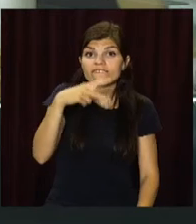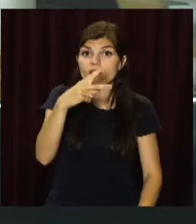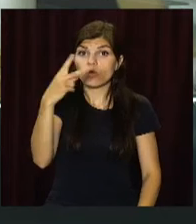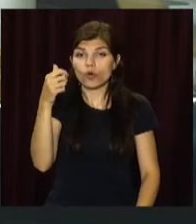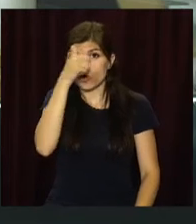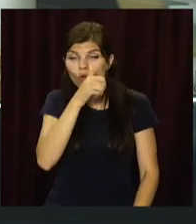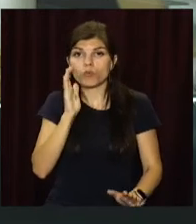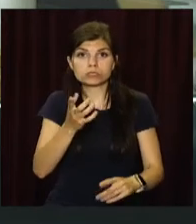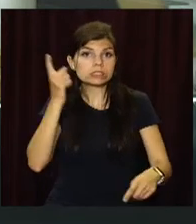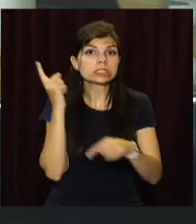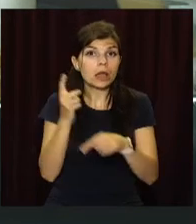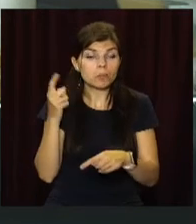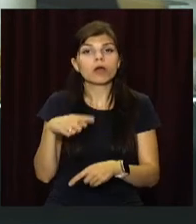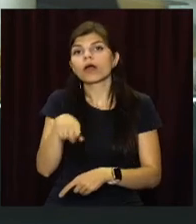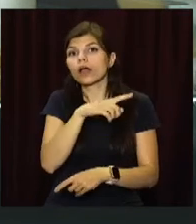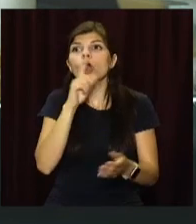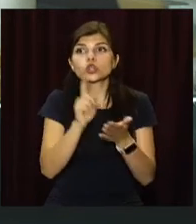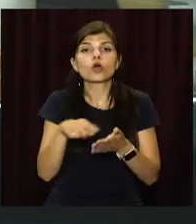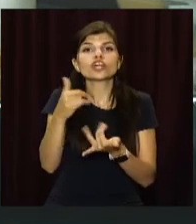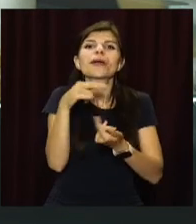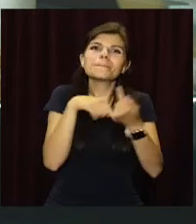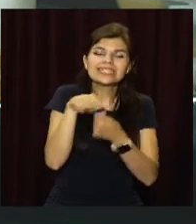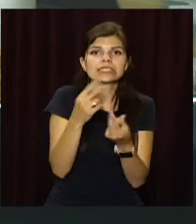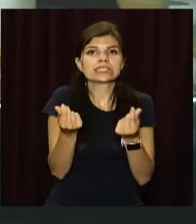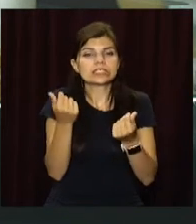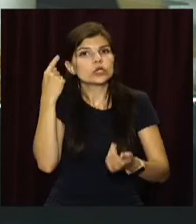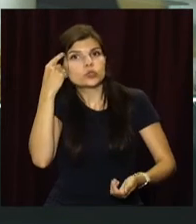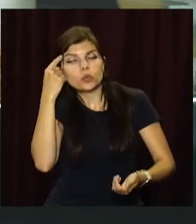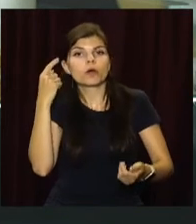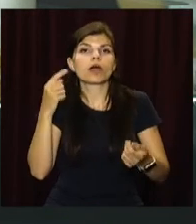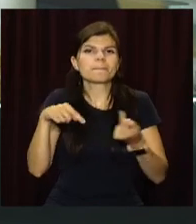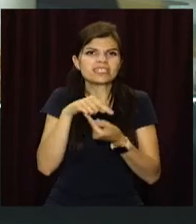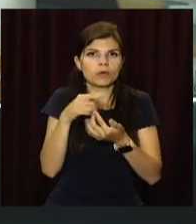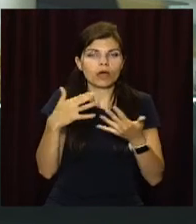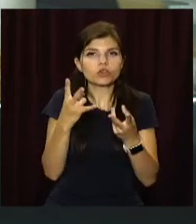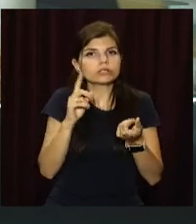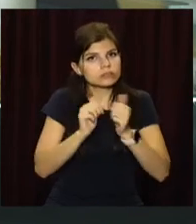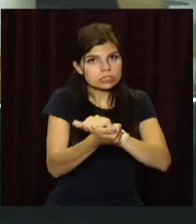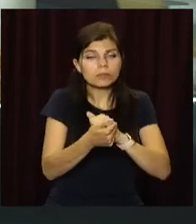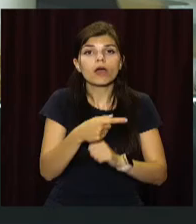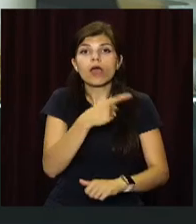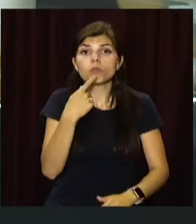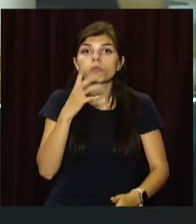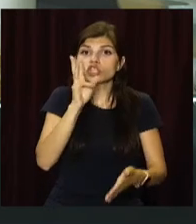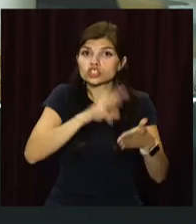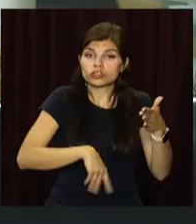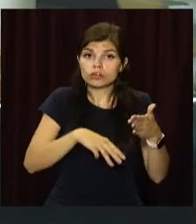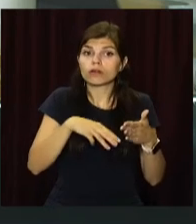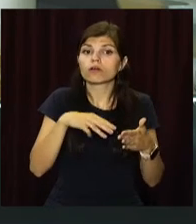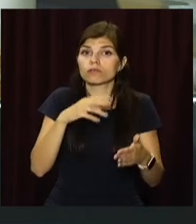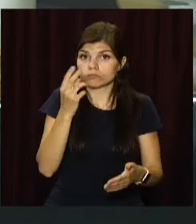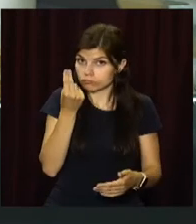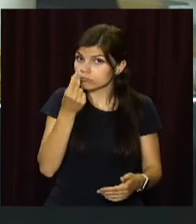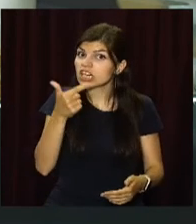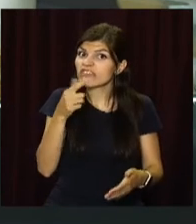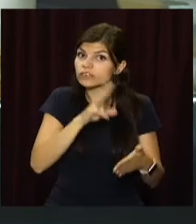2022-го. До цього часу підприємці мають знайти, чим їх замінити. Порушники вже каратимуть гривнею від 8,5